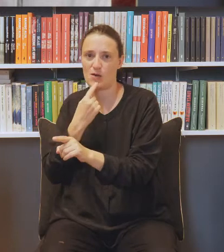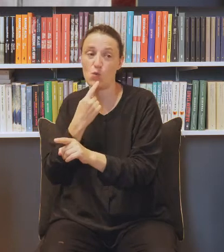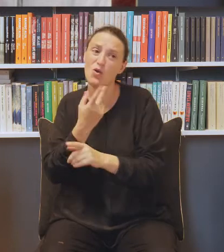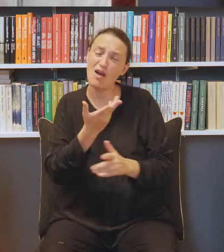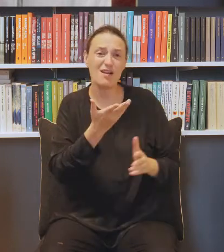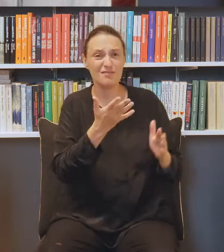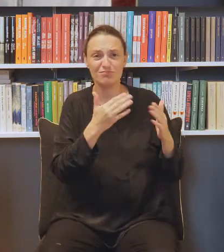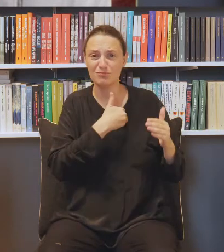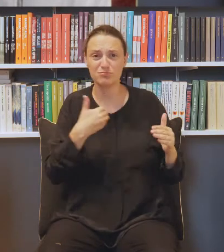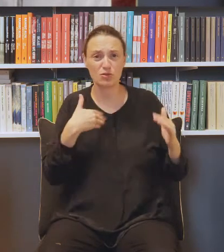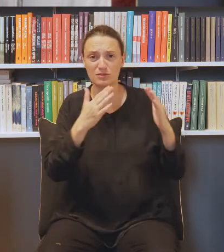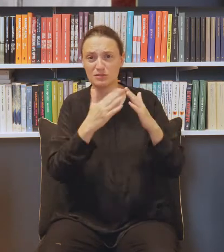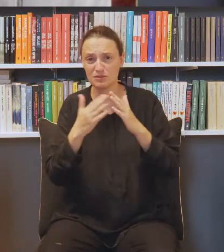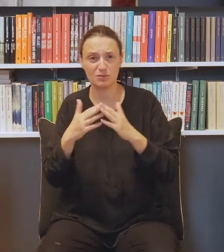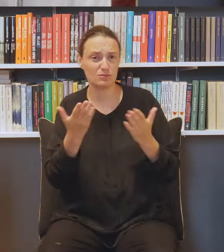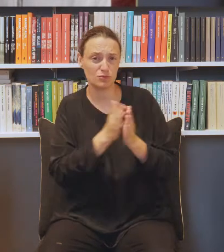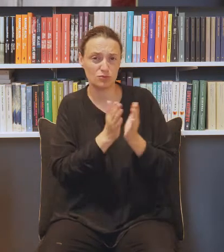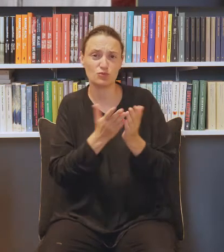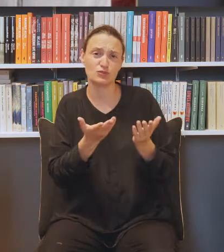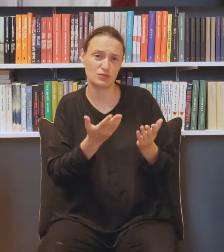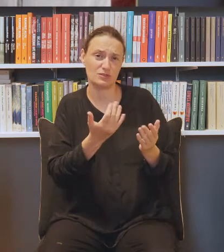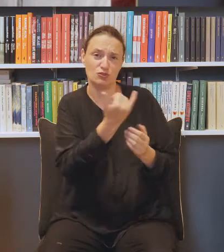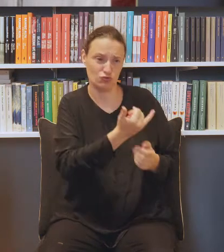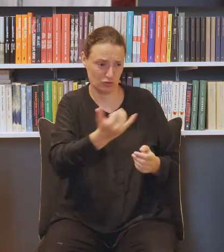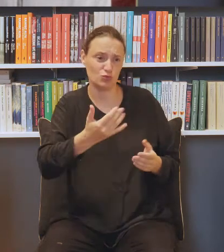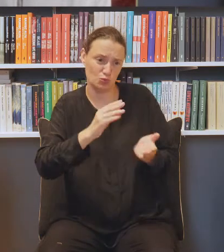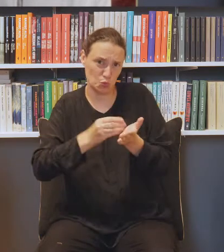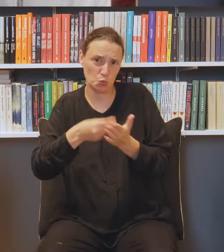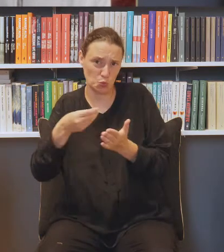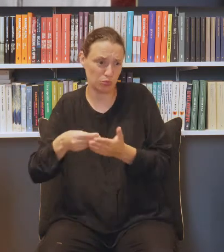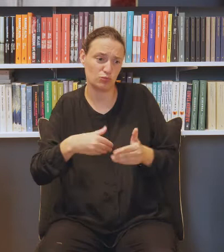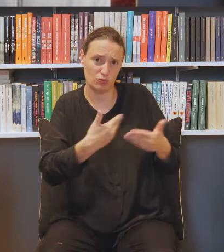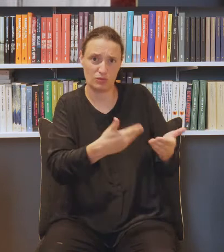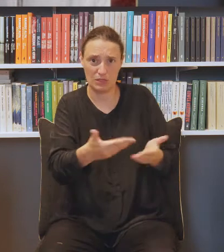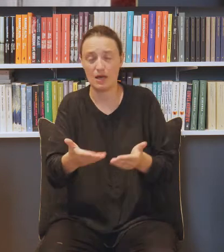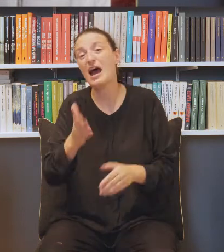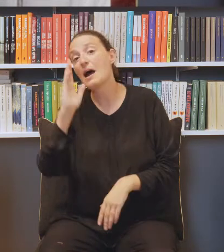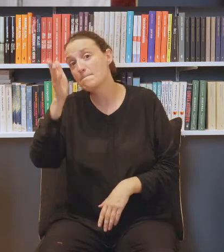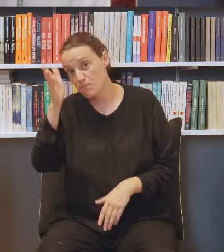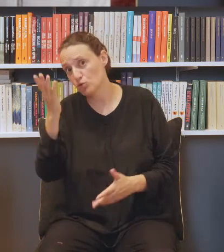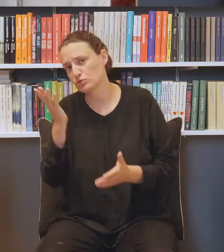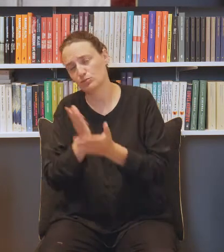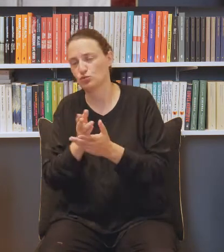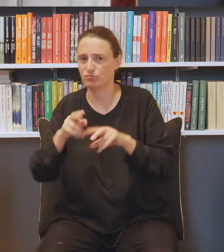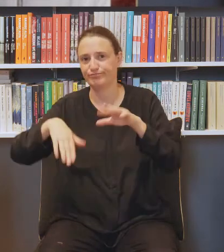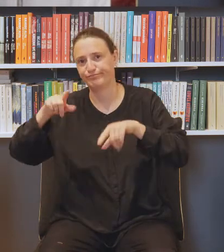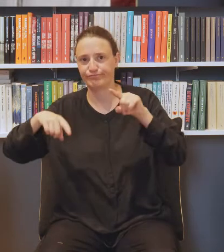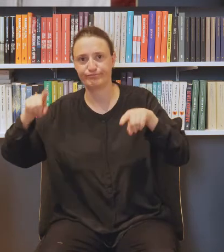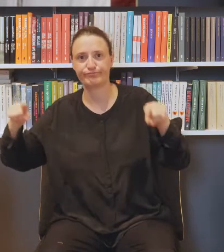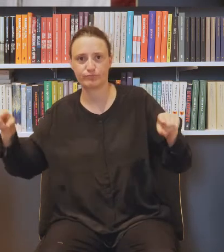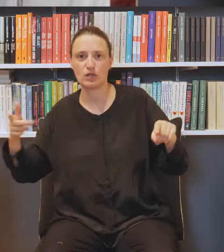to znaczy rodzice często dbają, żeby dzieci czytały. Później chyba jest różnie, no bo